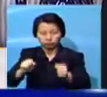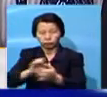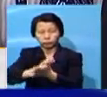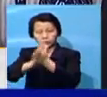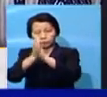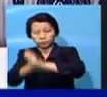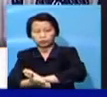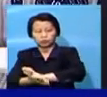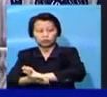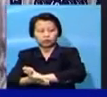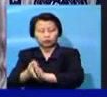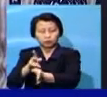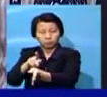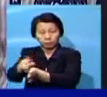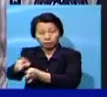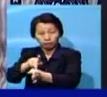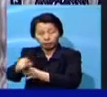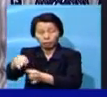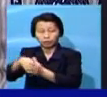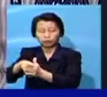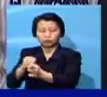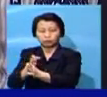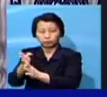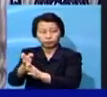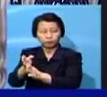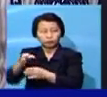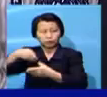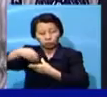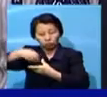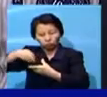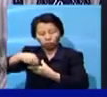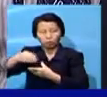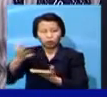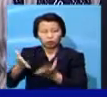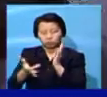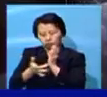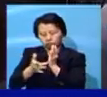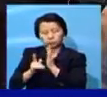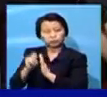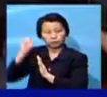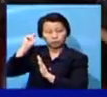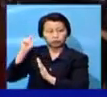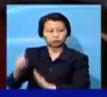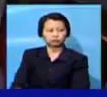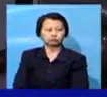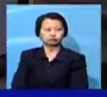menjadi pakar-pakar dalam bidang pengeluaran yang berasarkan teknologi